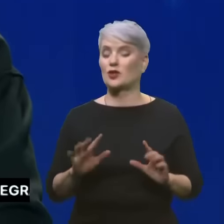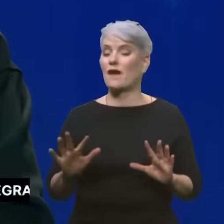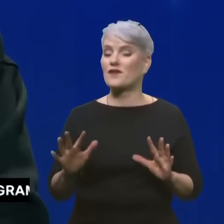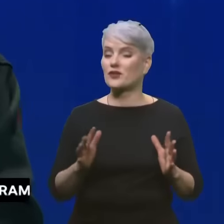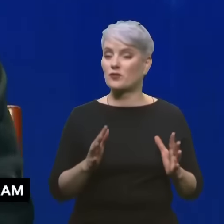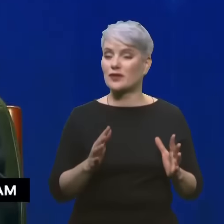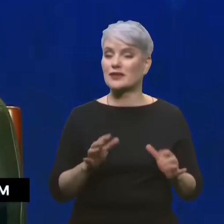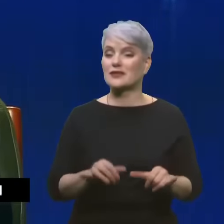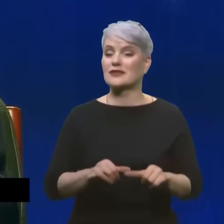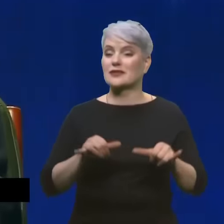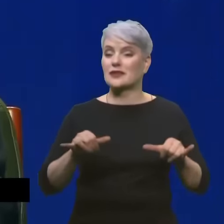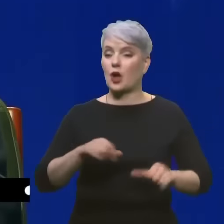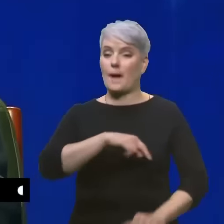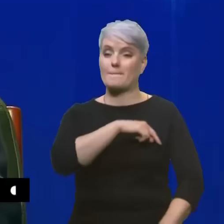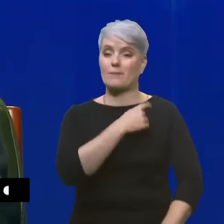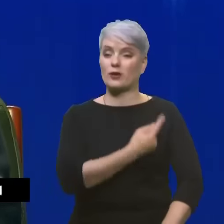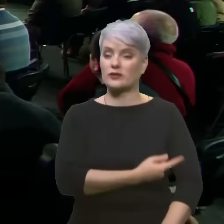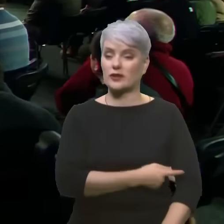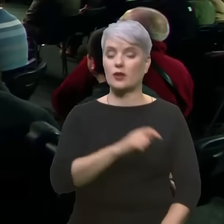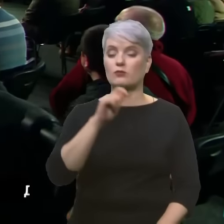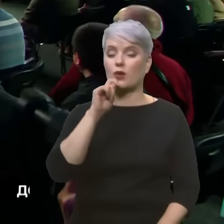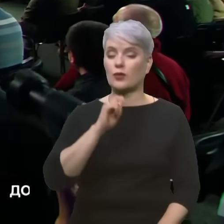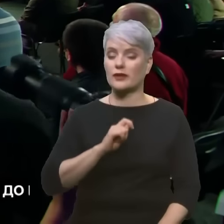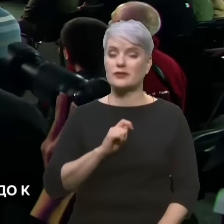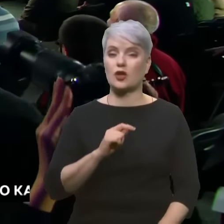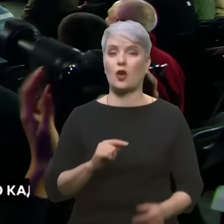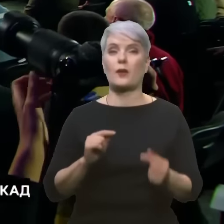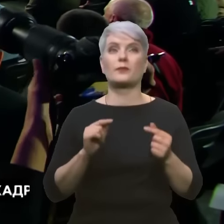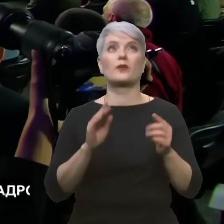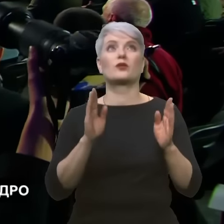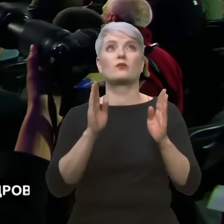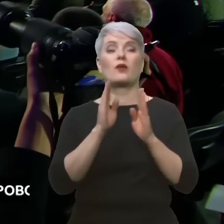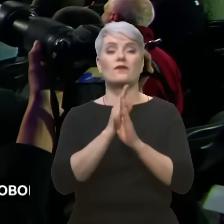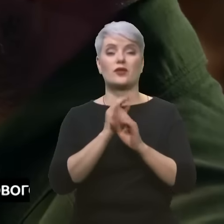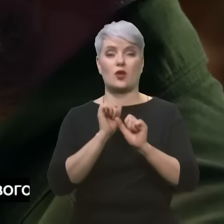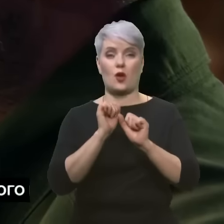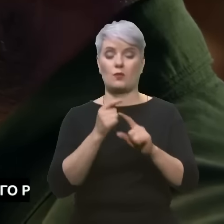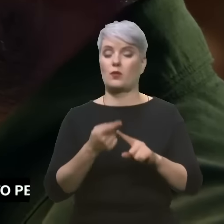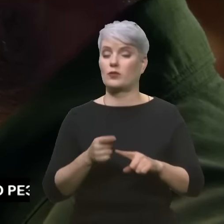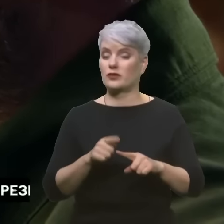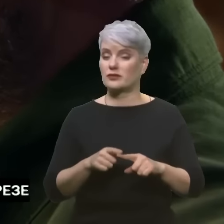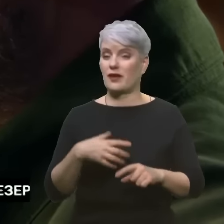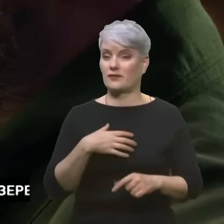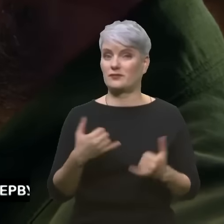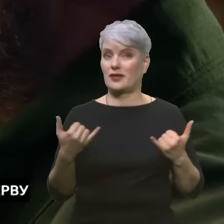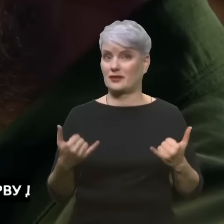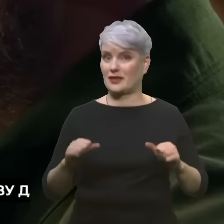з посиленням української протиповітряної оборони. Це важливо, дуже важливо. Ця зима